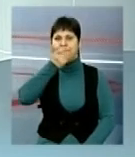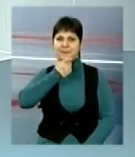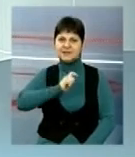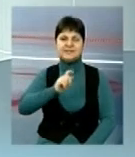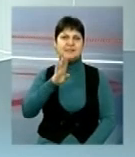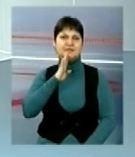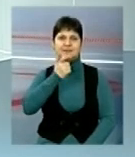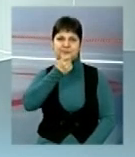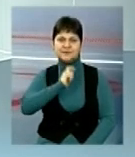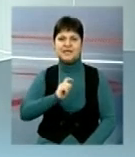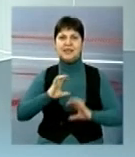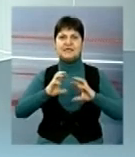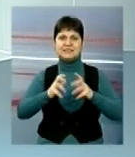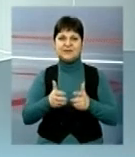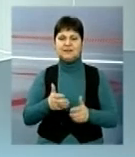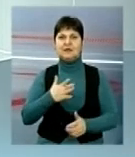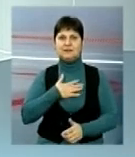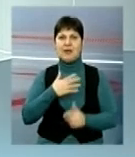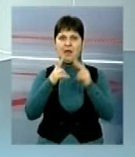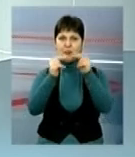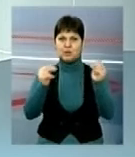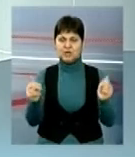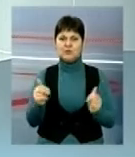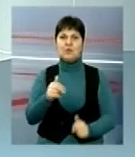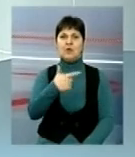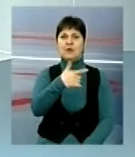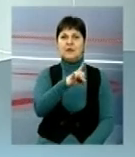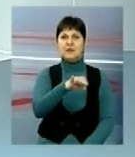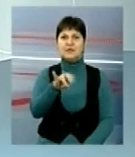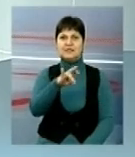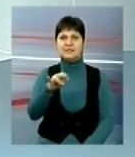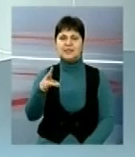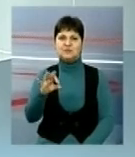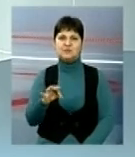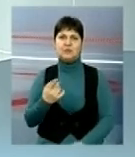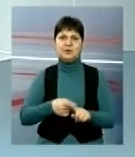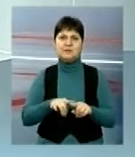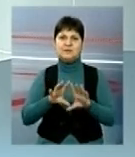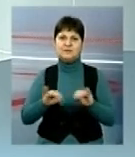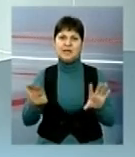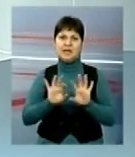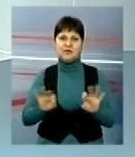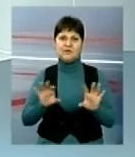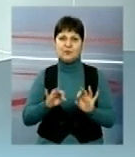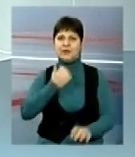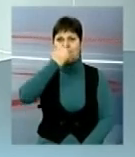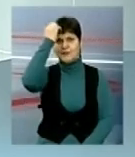квитків діткам з дитбудинку «Гніздечко» придбають подарунки. Наразі це вся інформація. Дякую за увагу.